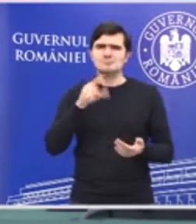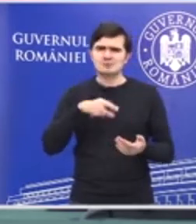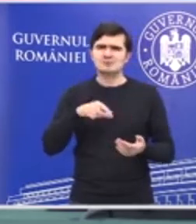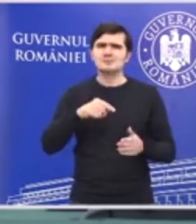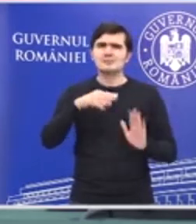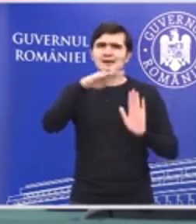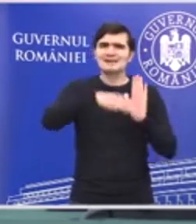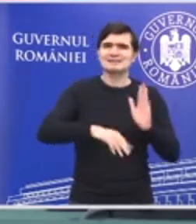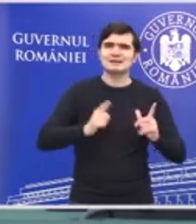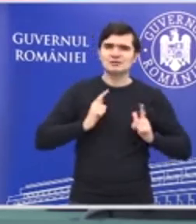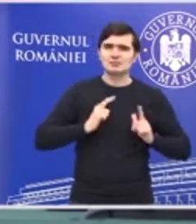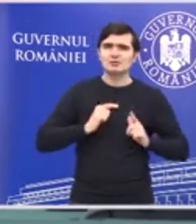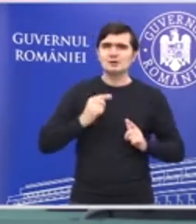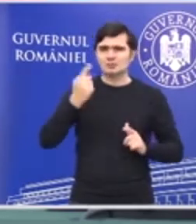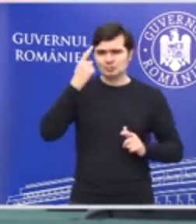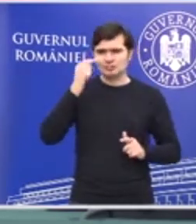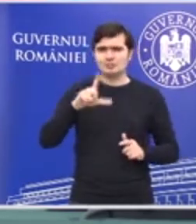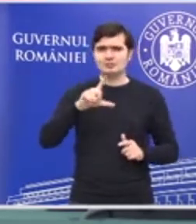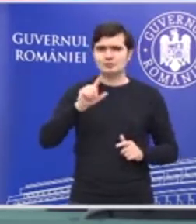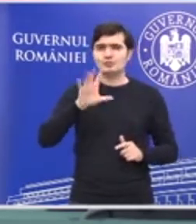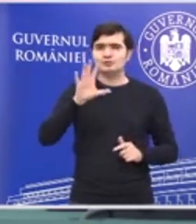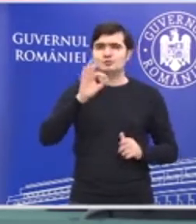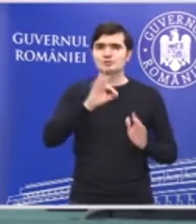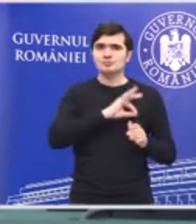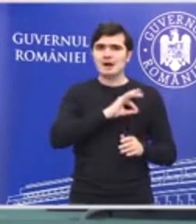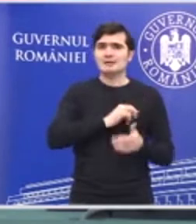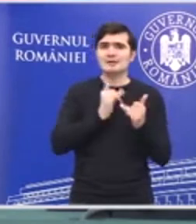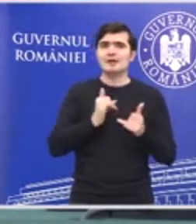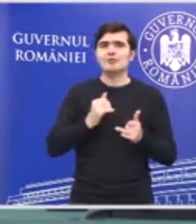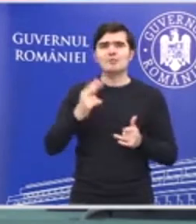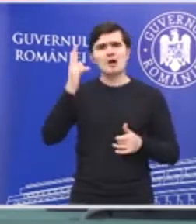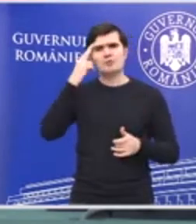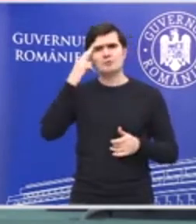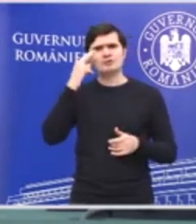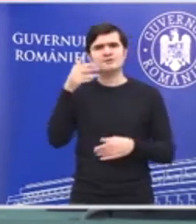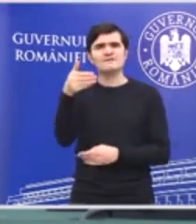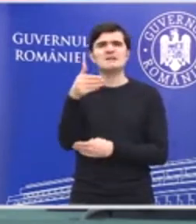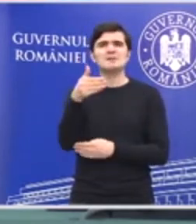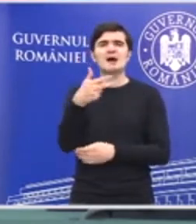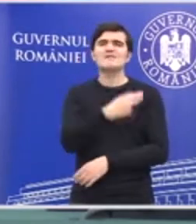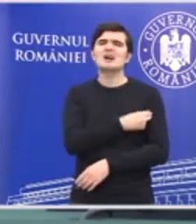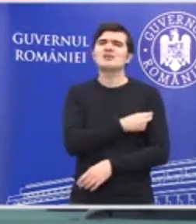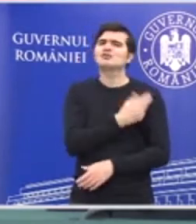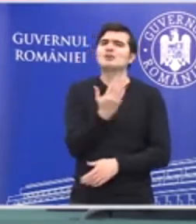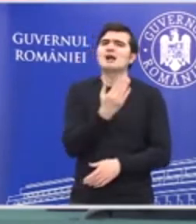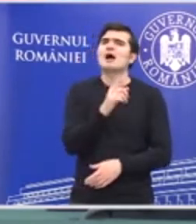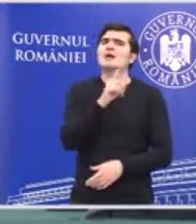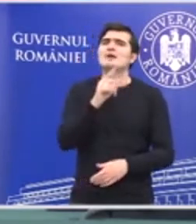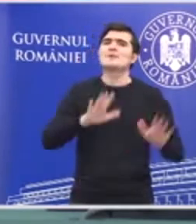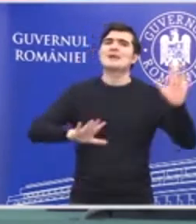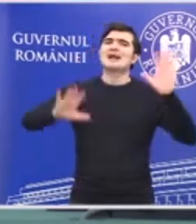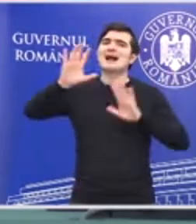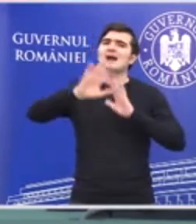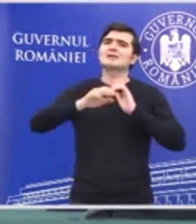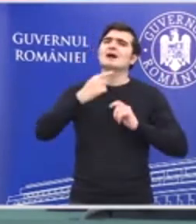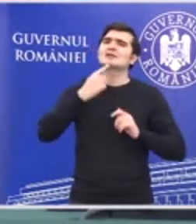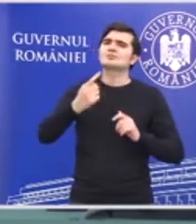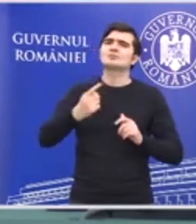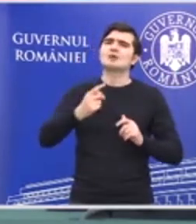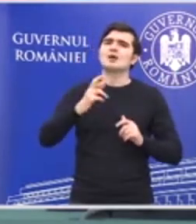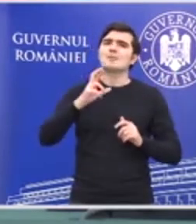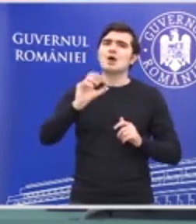foarte bine, din 25 martie se afișează și tipul de vaccin pe fiecare centru, este disponibil pe harta interactivă,